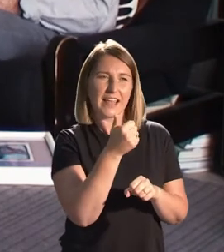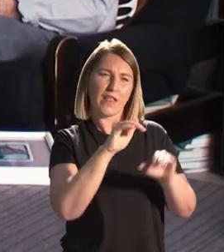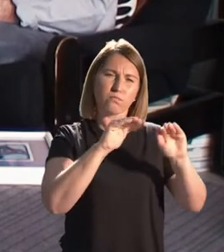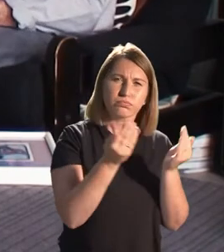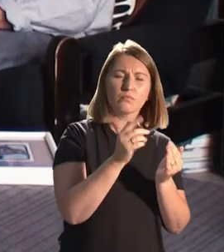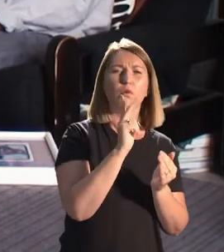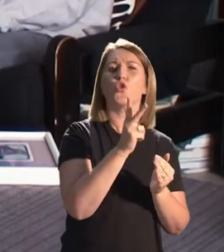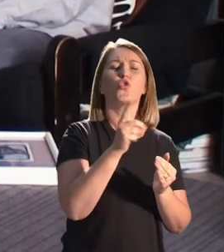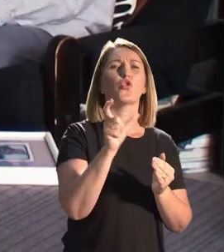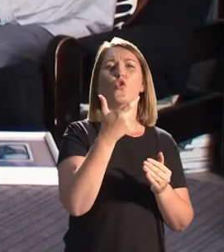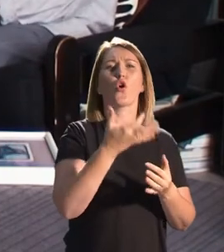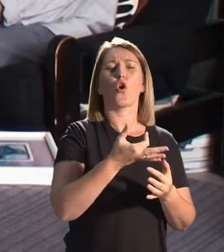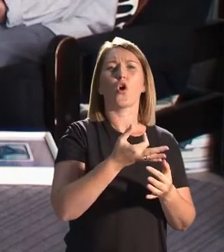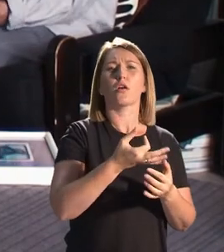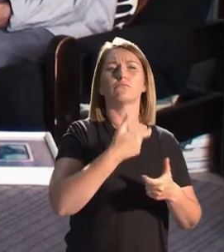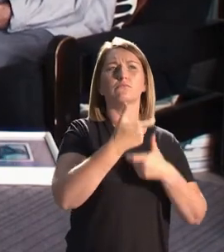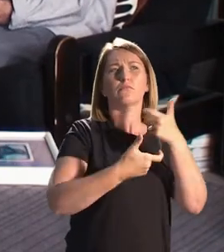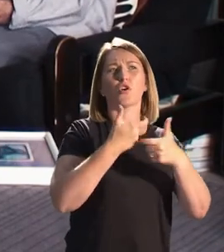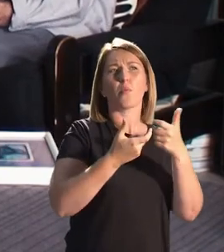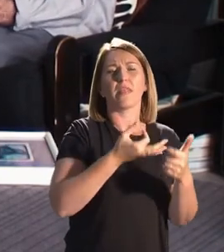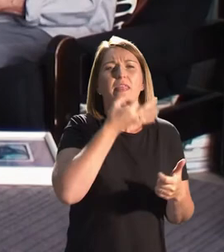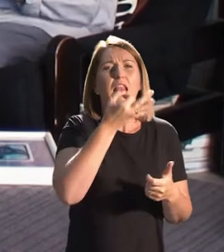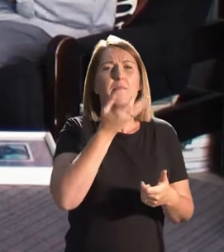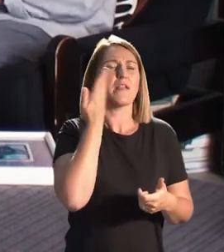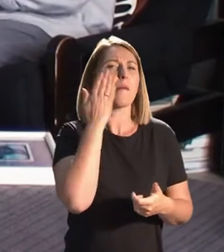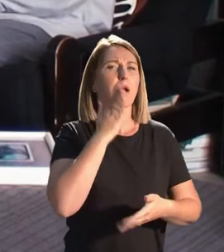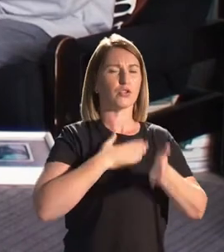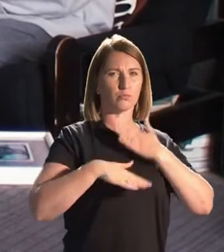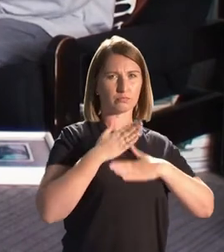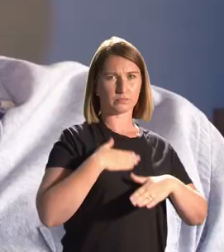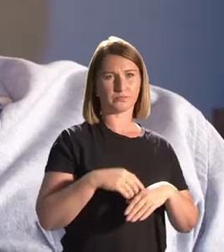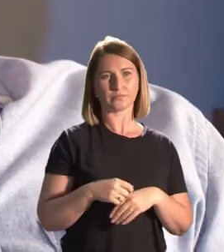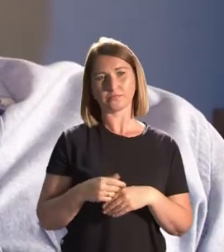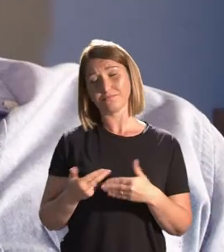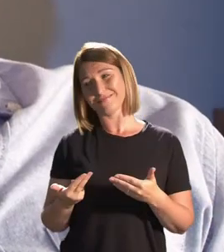po który najchętniej pan sięga, czy wszystko równo?